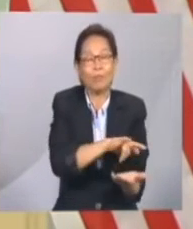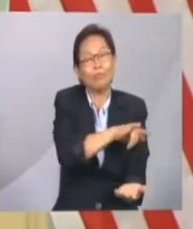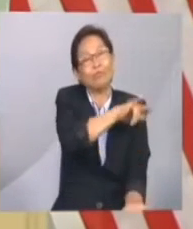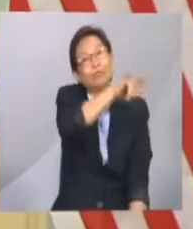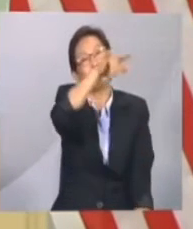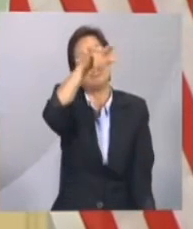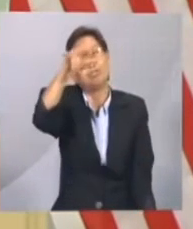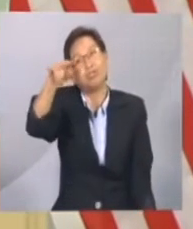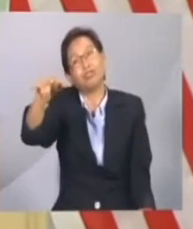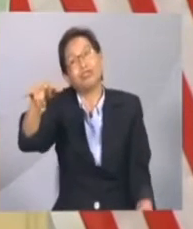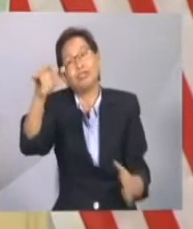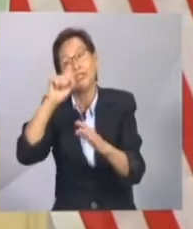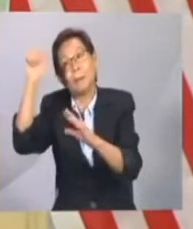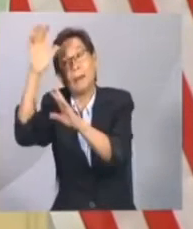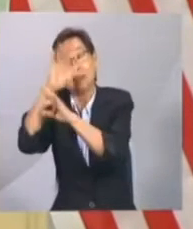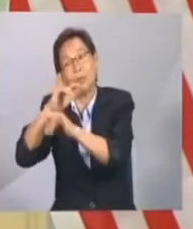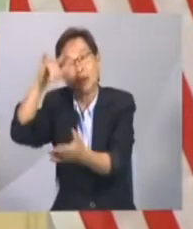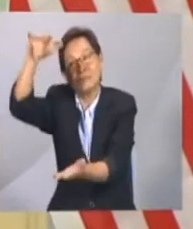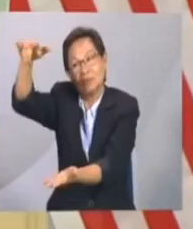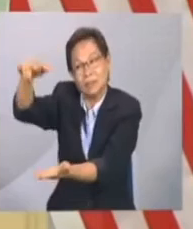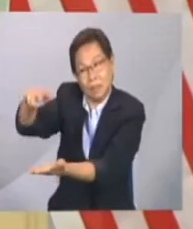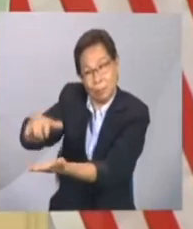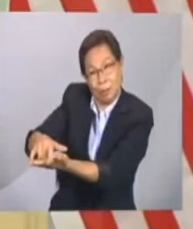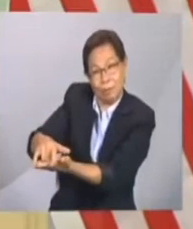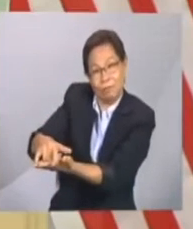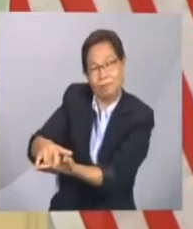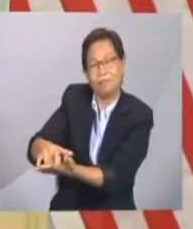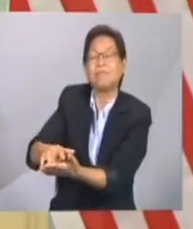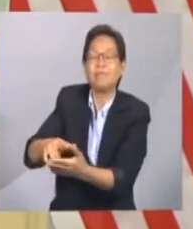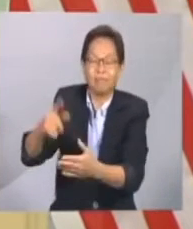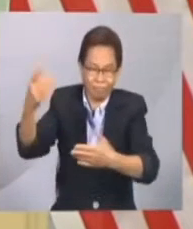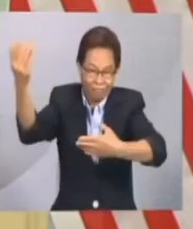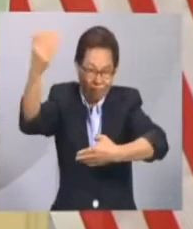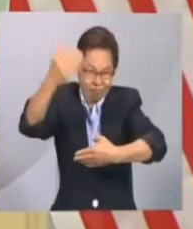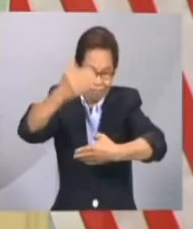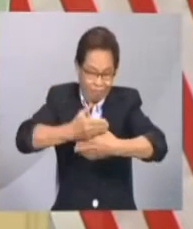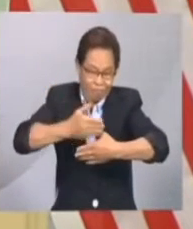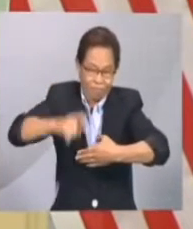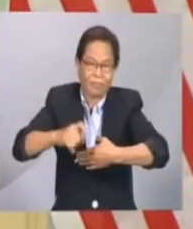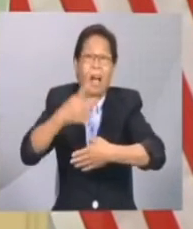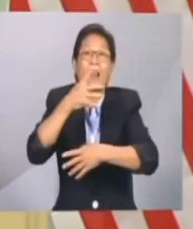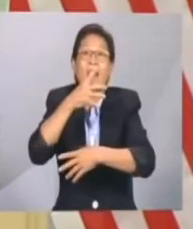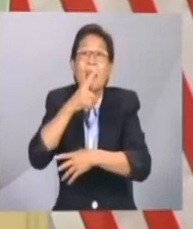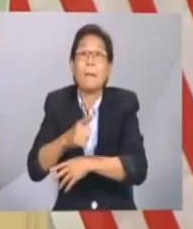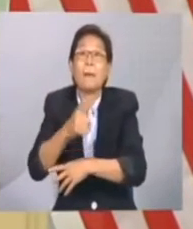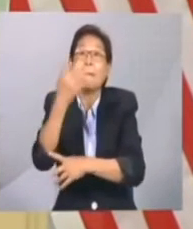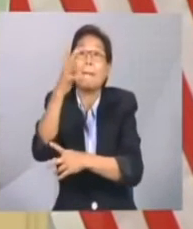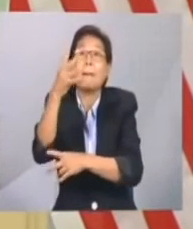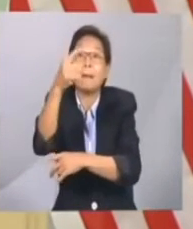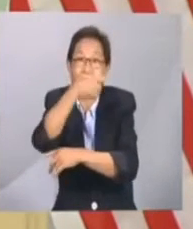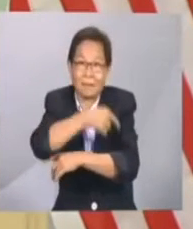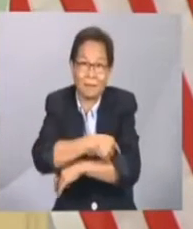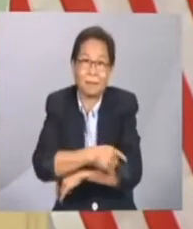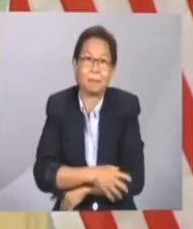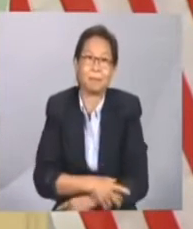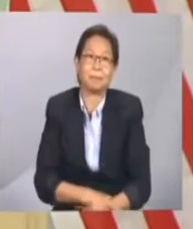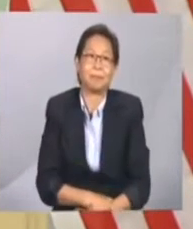di Sabah dan Sarawak, mereka akan dikuarantin wajib selama 14 hari juga.